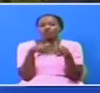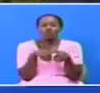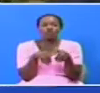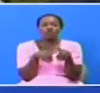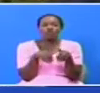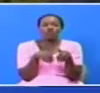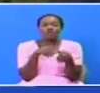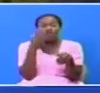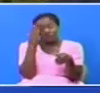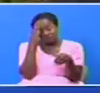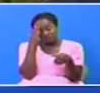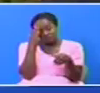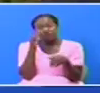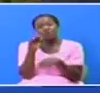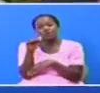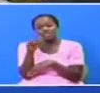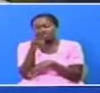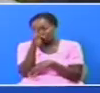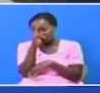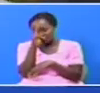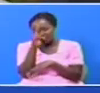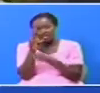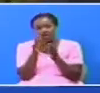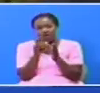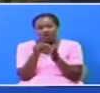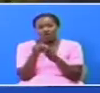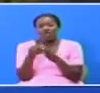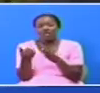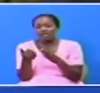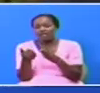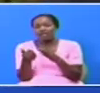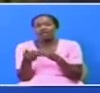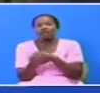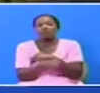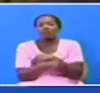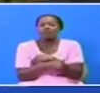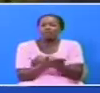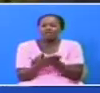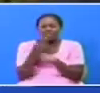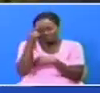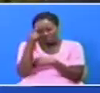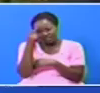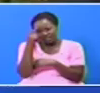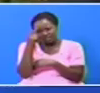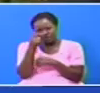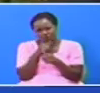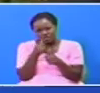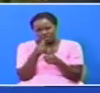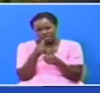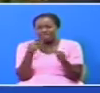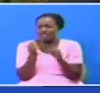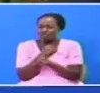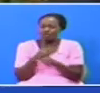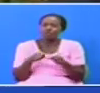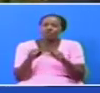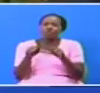kwamba tunaripoti kwa polisi na wachukui hatua ama wanataka kuhongwa ama wana forget about it. Hiyo haitaendelea namna